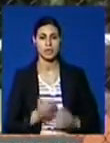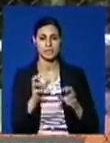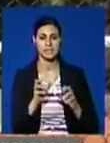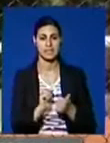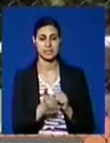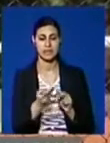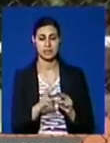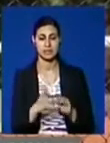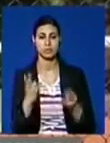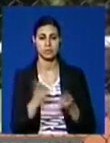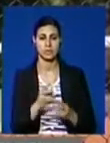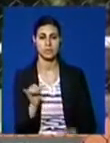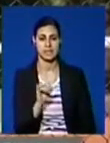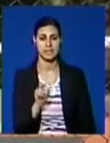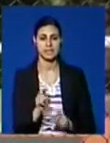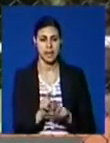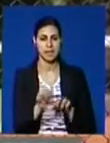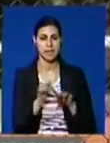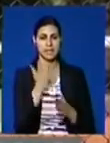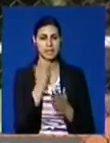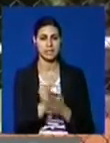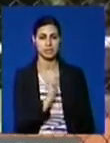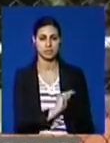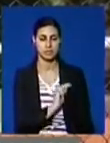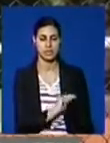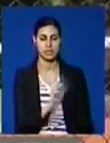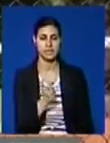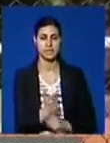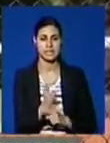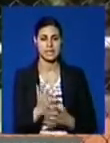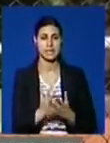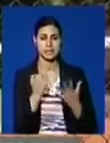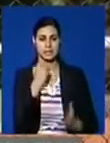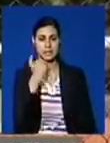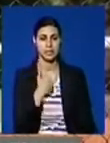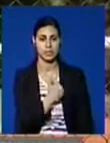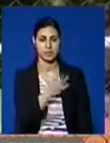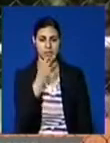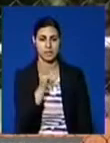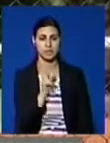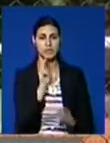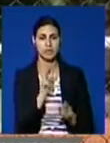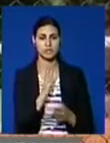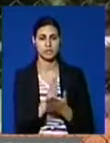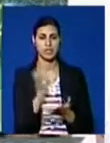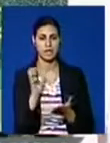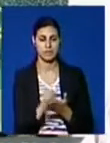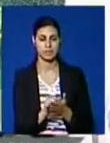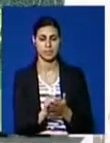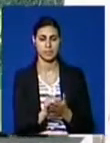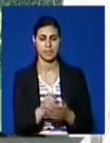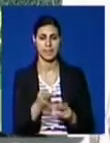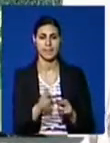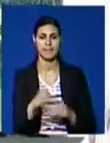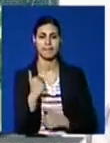რა. Დაქიდან გამომდინარე, გჭირდება რა სადღაც რეალიზება შენი შრომის და რა ვიცი, ძალიან დიდ მადლობას უხდით ყველას, ვინც აი ამის ორგანიზებაში არის დაკავებული. Ეს